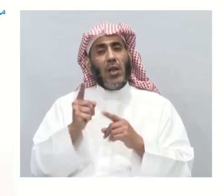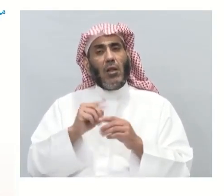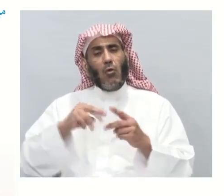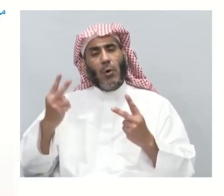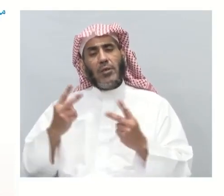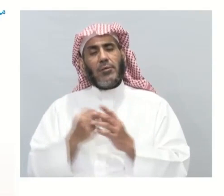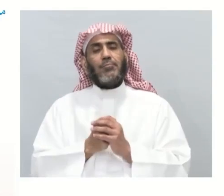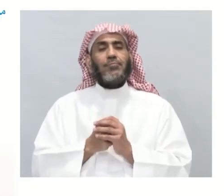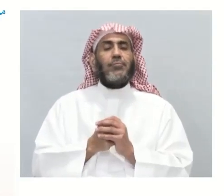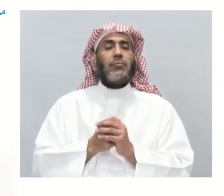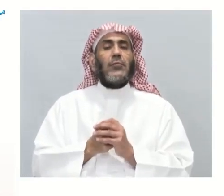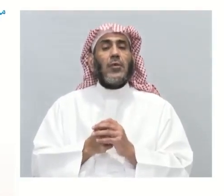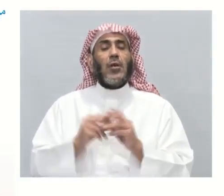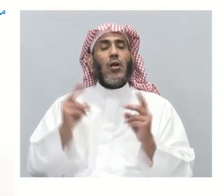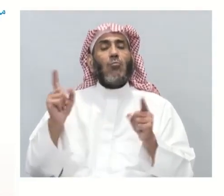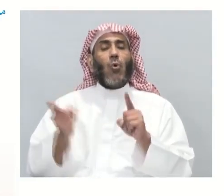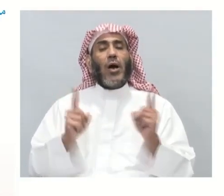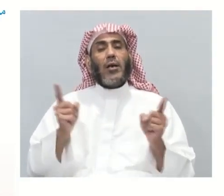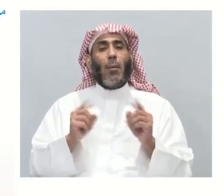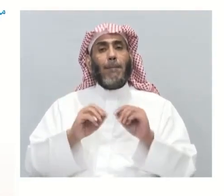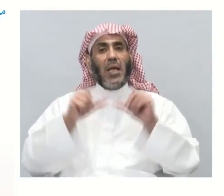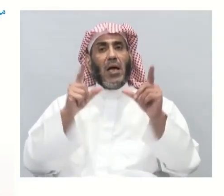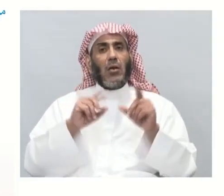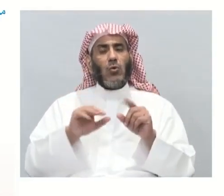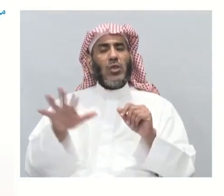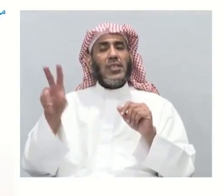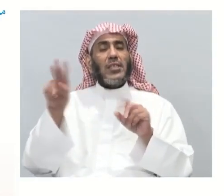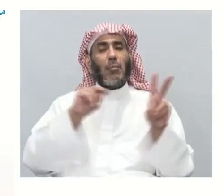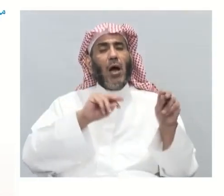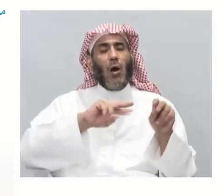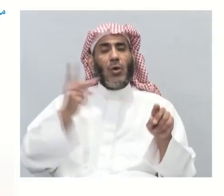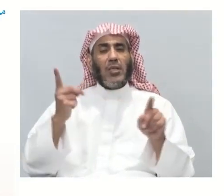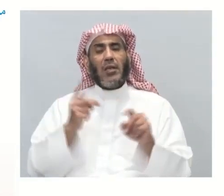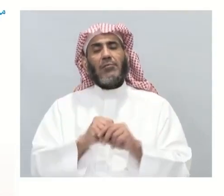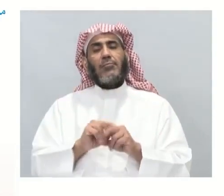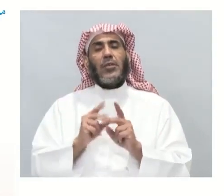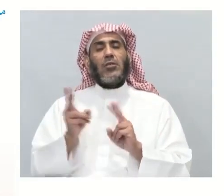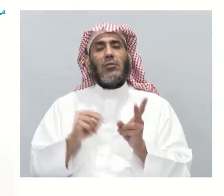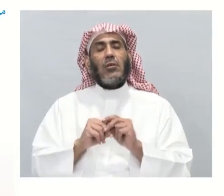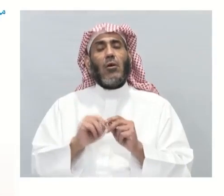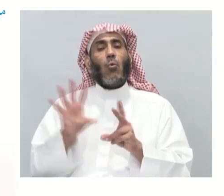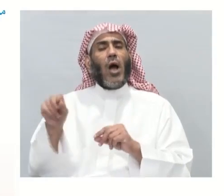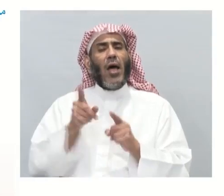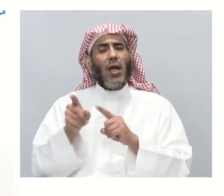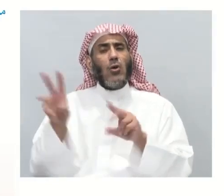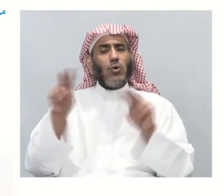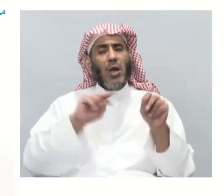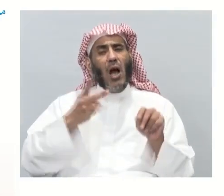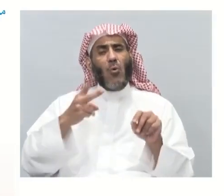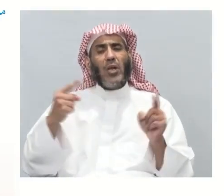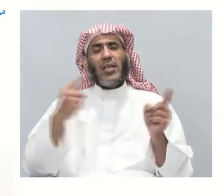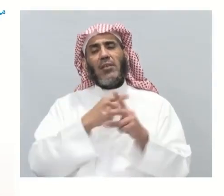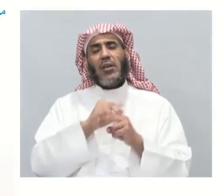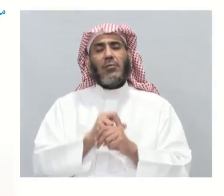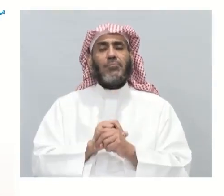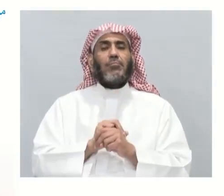لذلك حصل كذا المقارنه بيان وجوه الشبه او الاختلاف بين شيئين كان يقول وهذا يشبه او يختلف